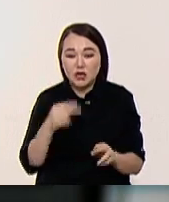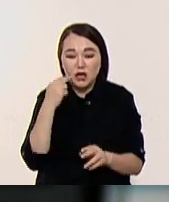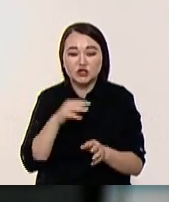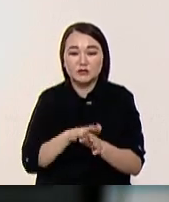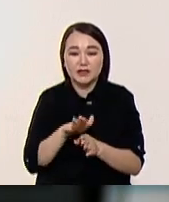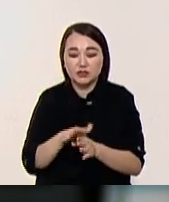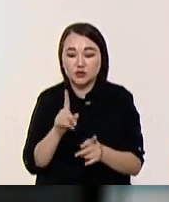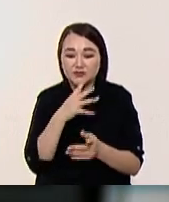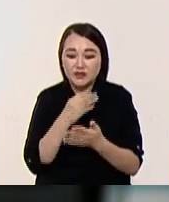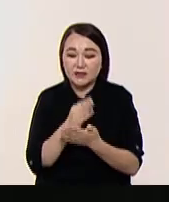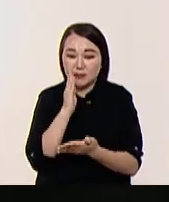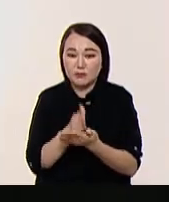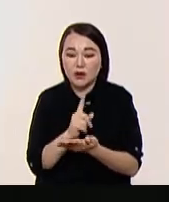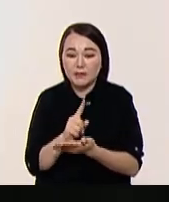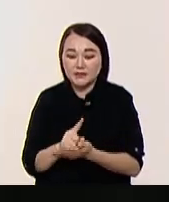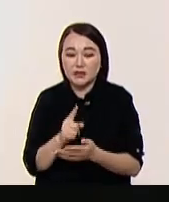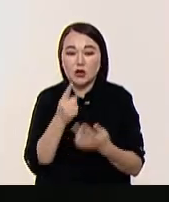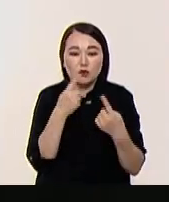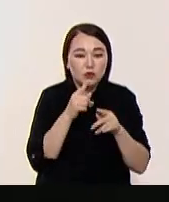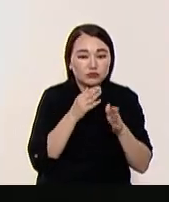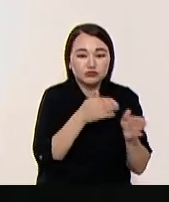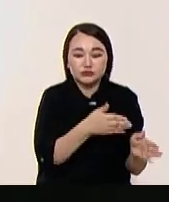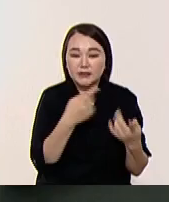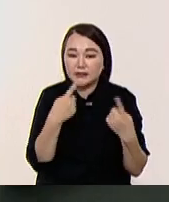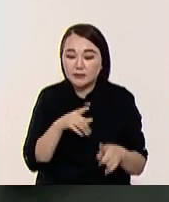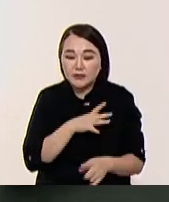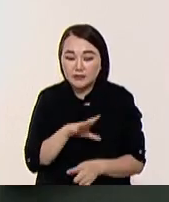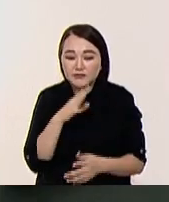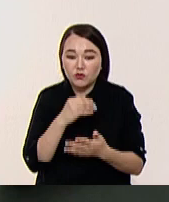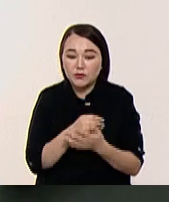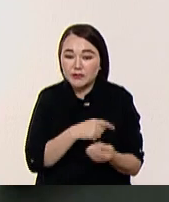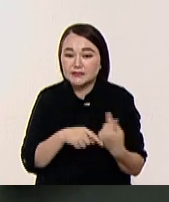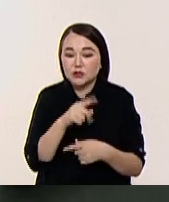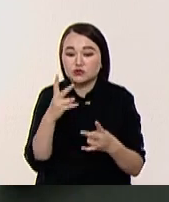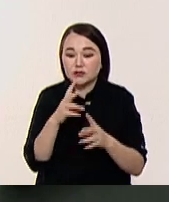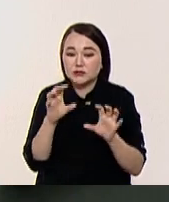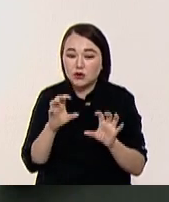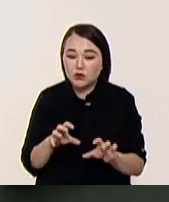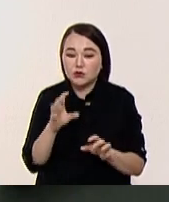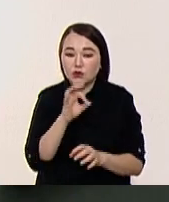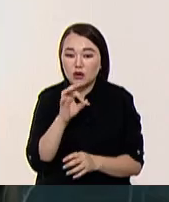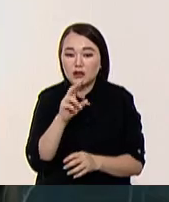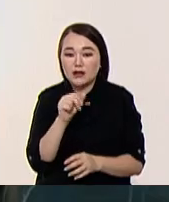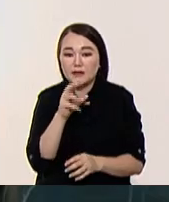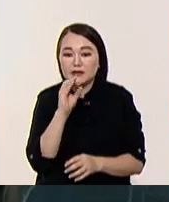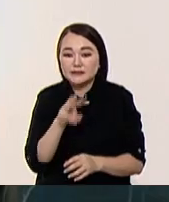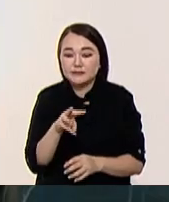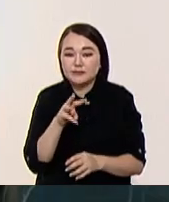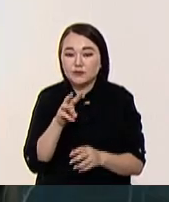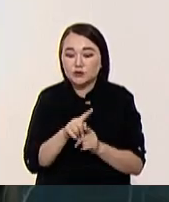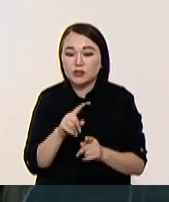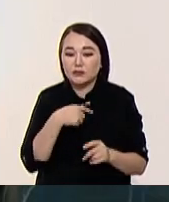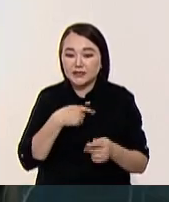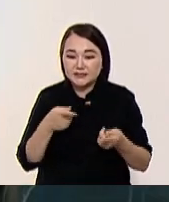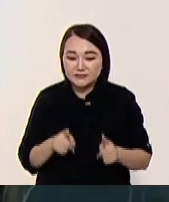исполняли свои прямые обязанности, не отвлекаясь на решение проблем частного бизнеса, нужно вести закон о лоббизме, говорит политолог. Чтобы мы действительно